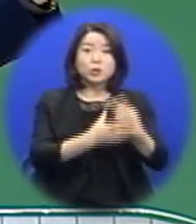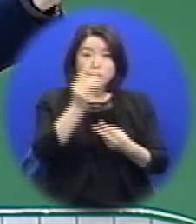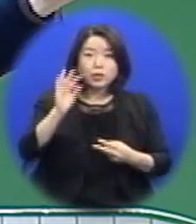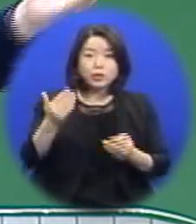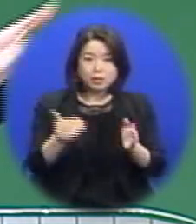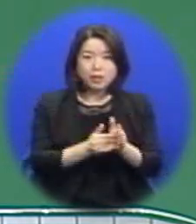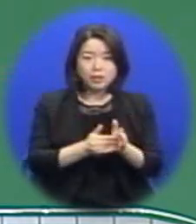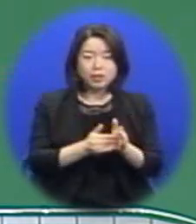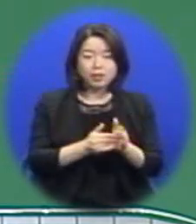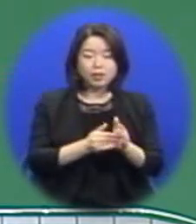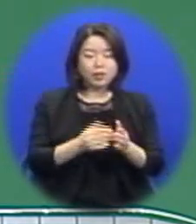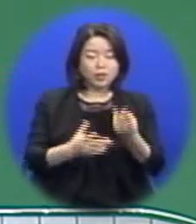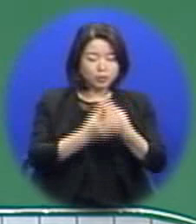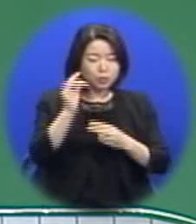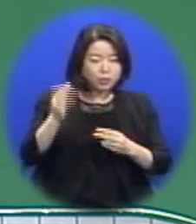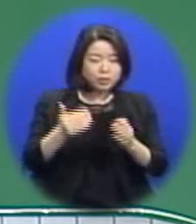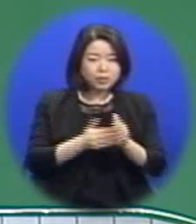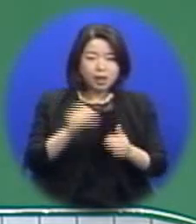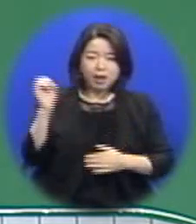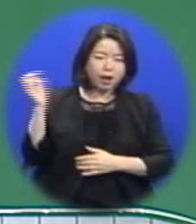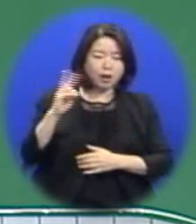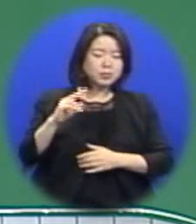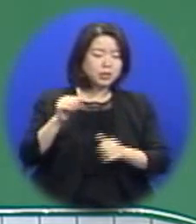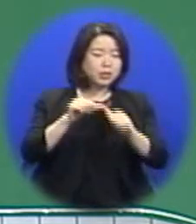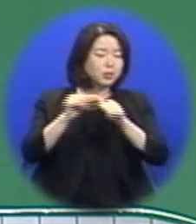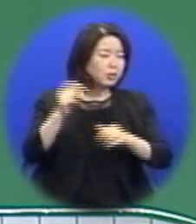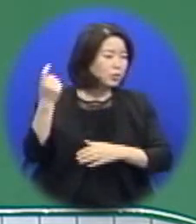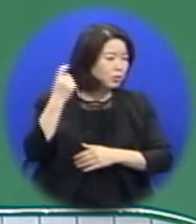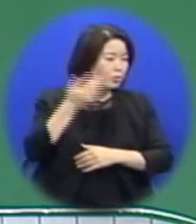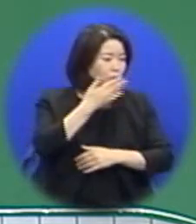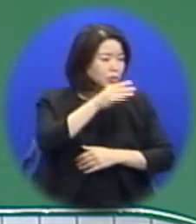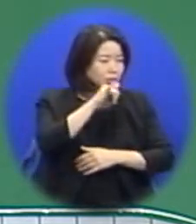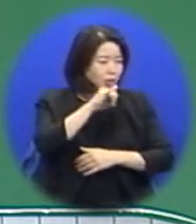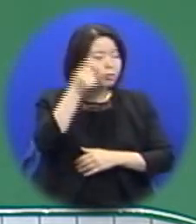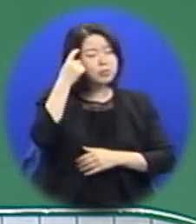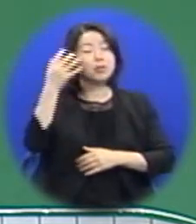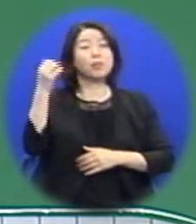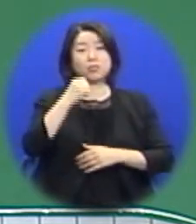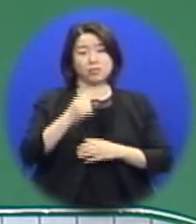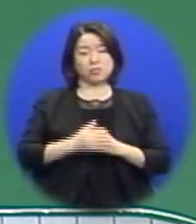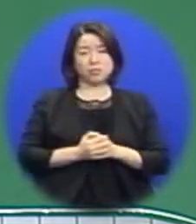통일이 됐어요. 이런 소식이 갑자기 들려올 수도 있다고 생각이 들었어요.